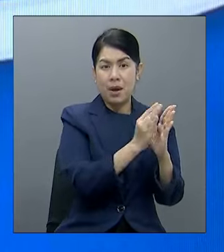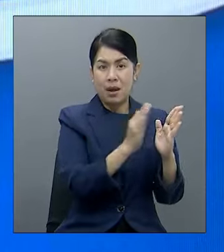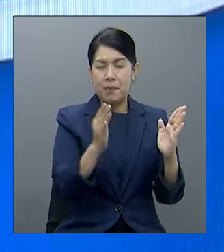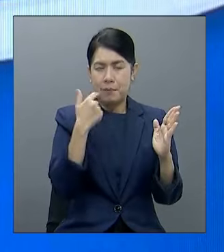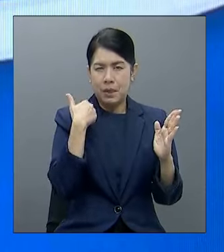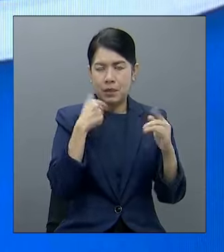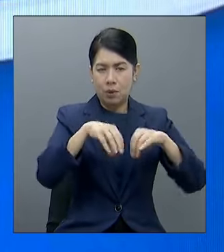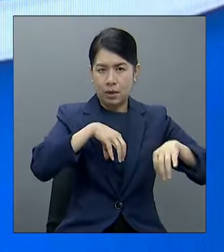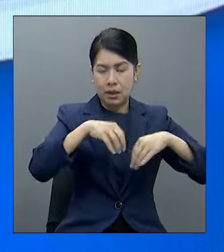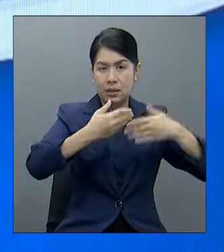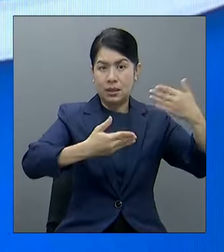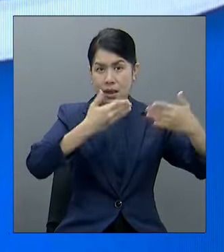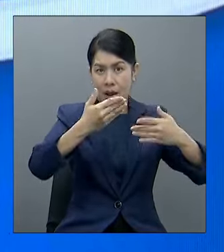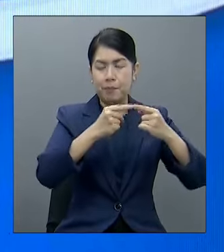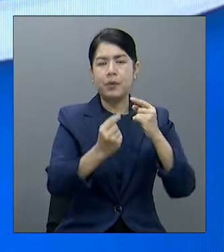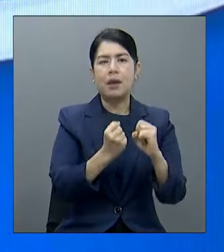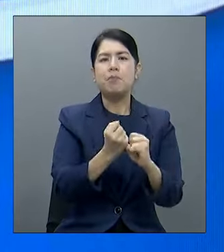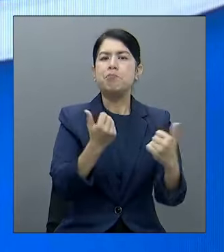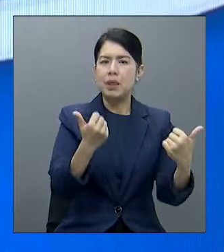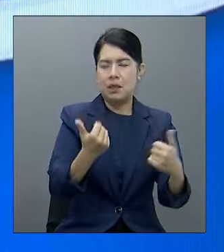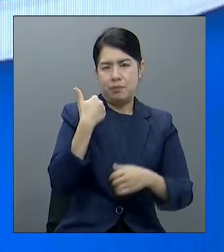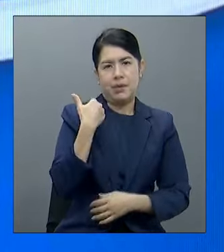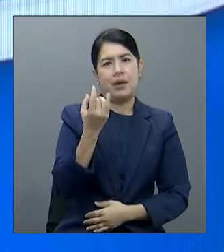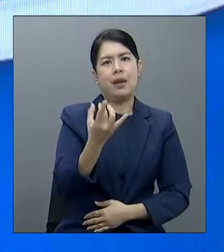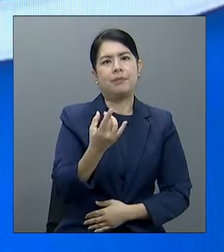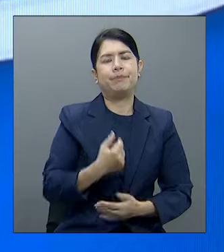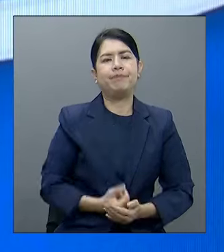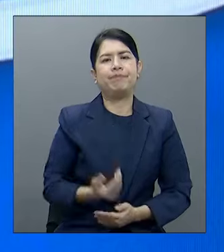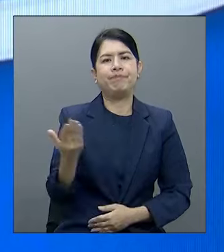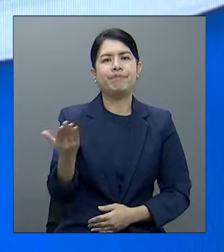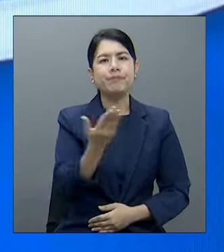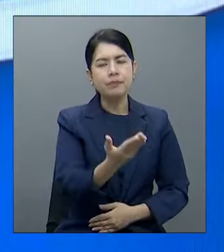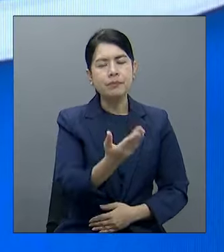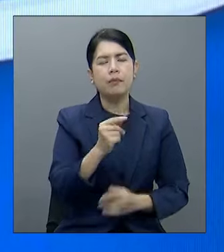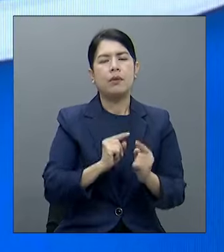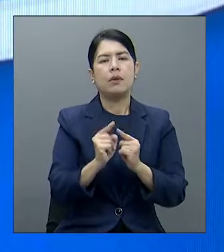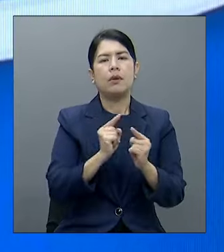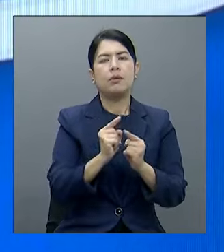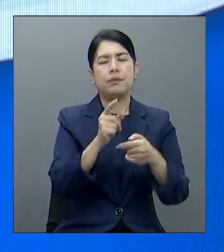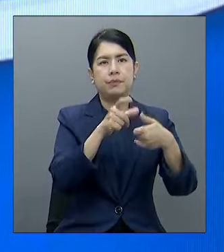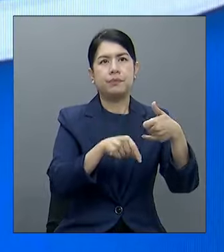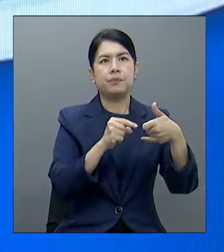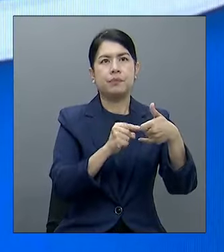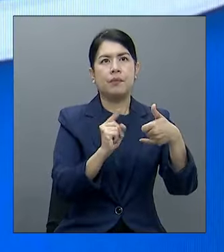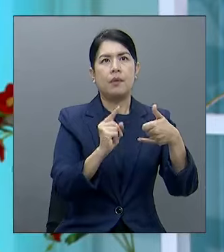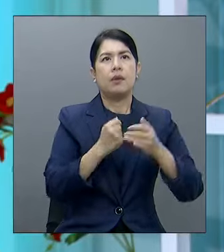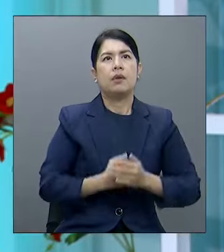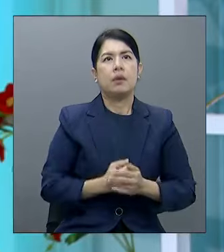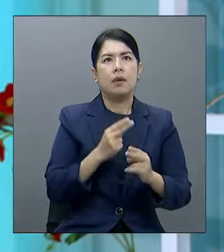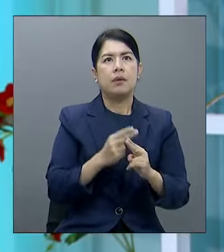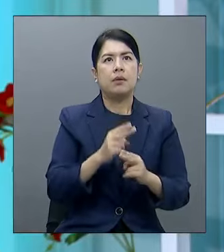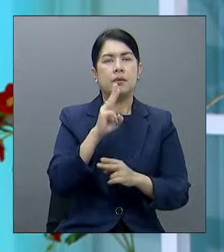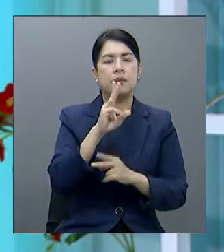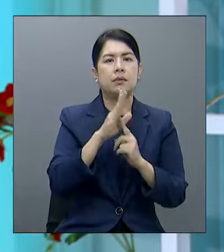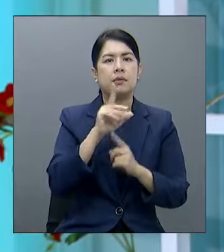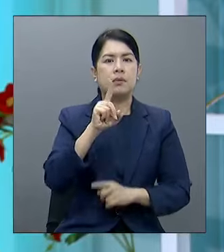อะไรและความพิเศษในปีนี้มีอะไรบ้างนะคะต้อนรับหนึ่งท่านค่ะที่จะมาพูดคุยกับเราเช้านี้นะคะต้อนรับคุณวาดดาวอัญชุ